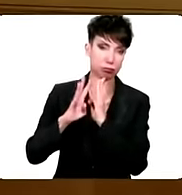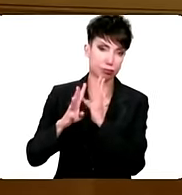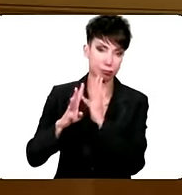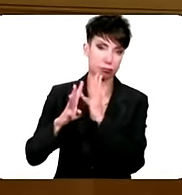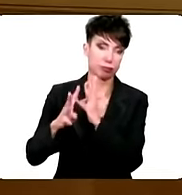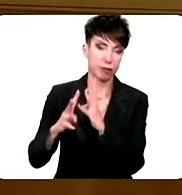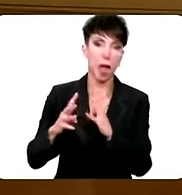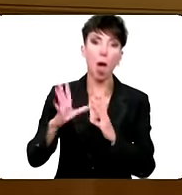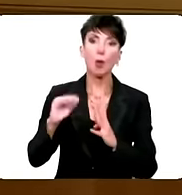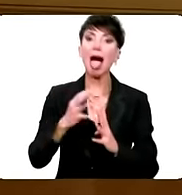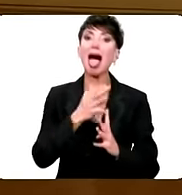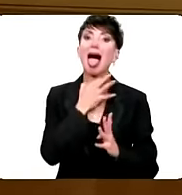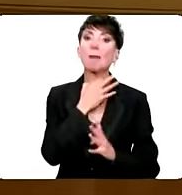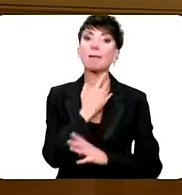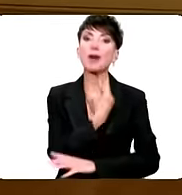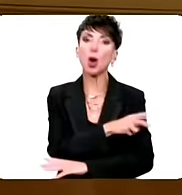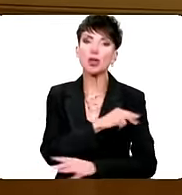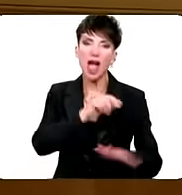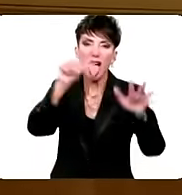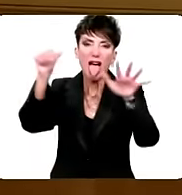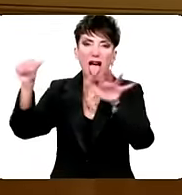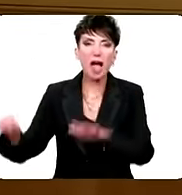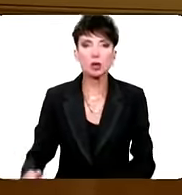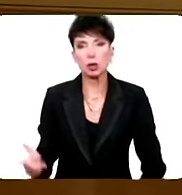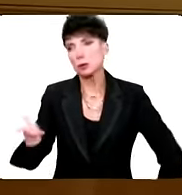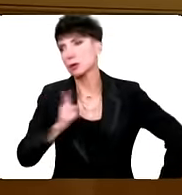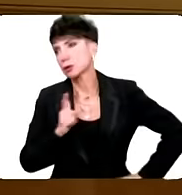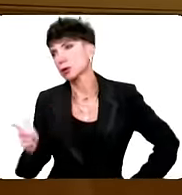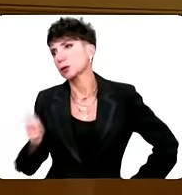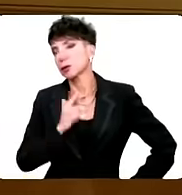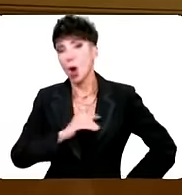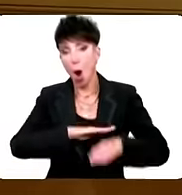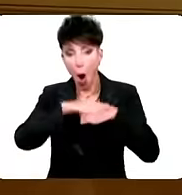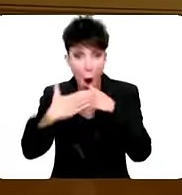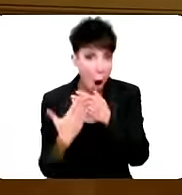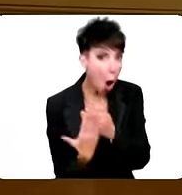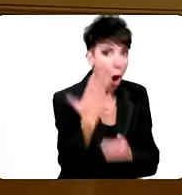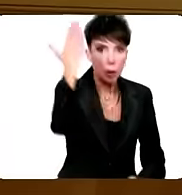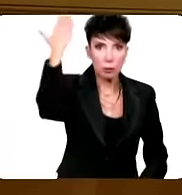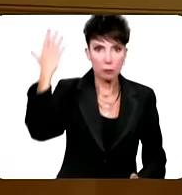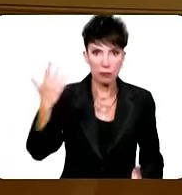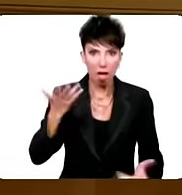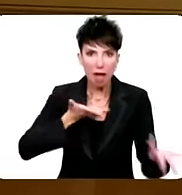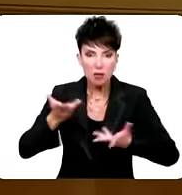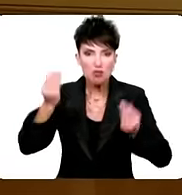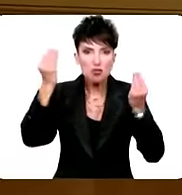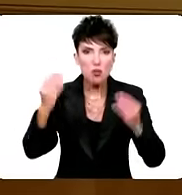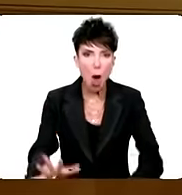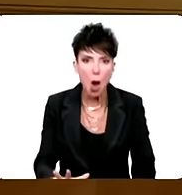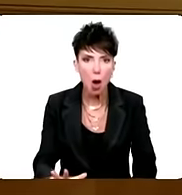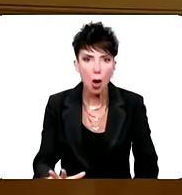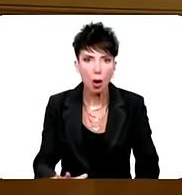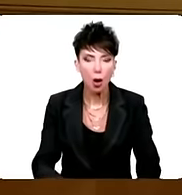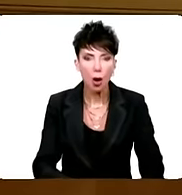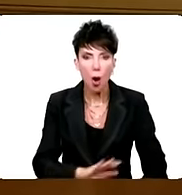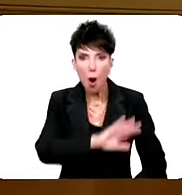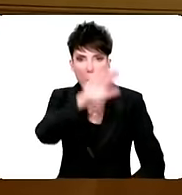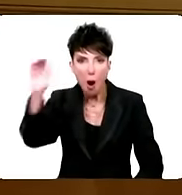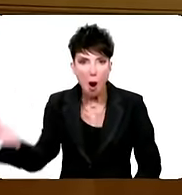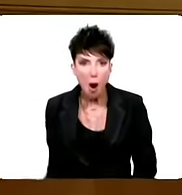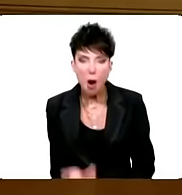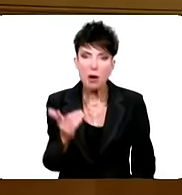του, καταρχάς να φτιάξουμε καινούργια αιτήματα επιγόντων και να μπορεί να εξυπηρετείται πιο γρήγορα, σε αυτό τι πολιτική είναι ακριβώς? Είναι δεξιά, είναι